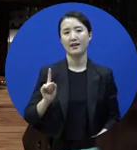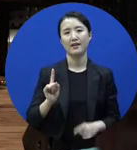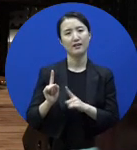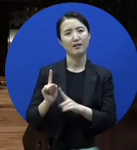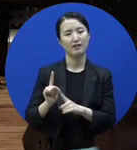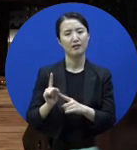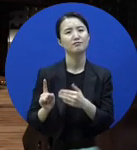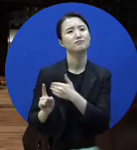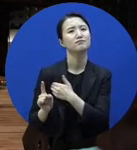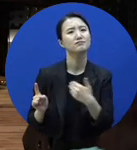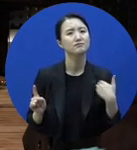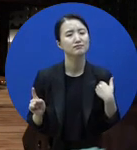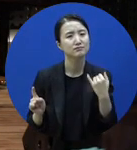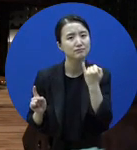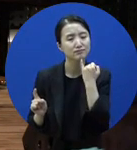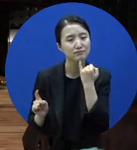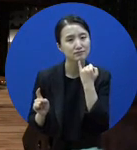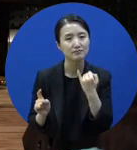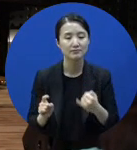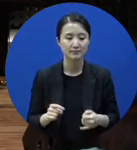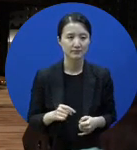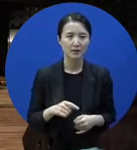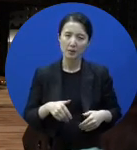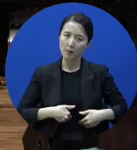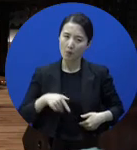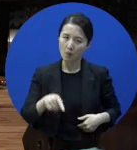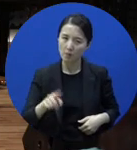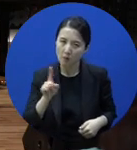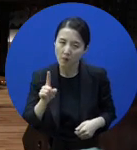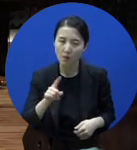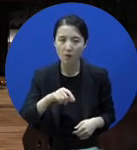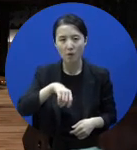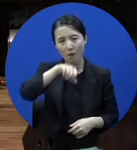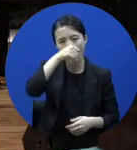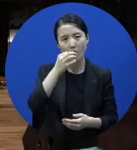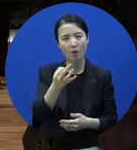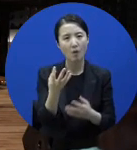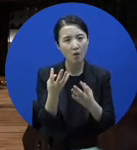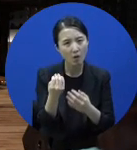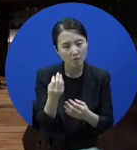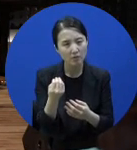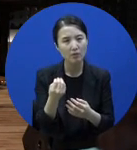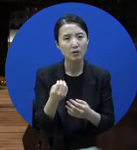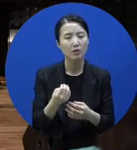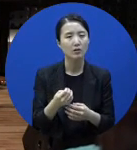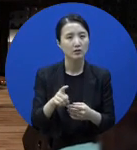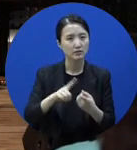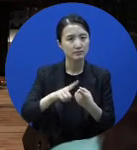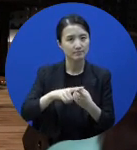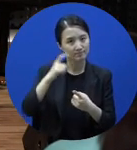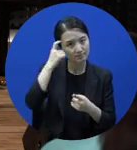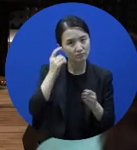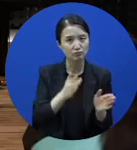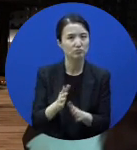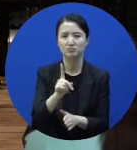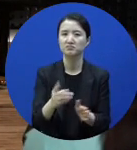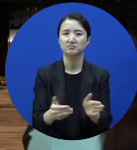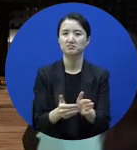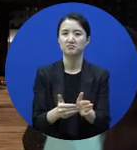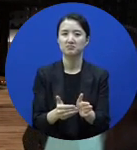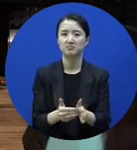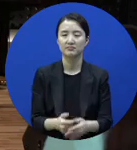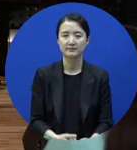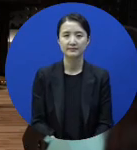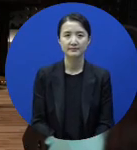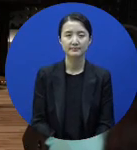정도 비용이 들어가지 예산을 파악하고 하나씩 도전해 볼 수 있다는 거죠. 그래서 그런 것들을 고민할 수 있는 시대가 됐고요. 그런 모든 것들을